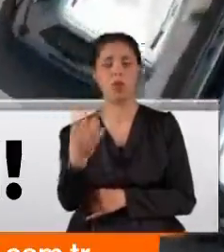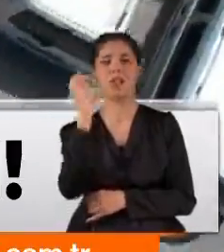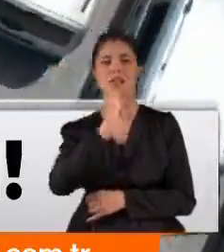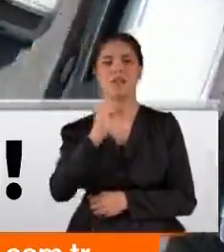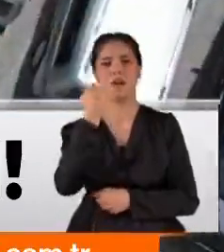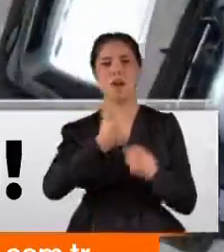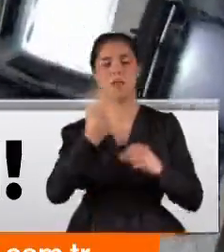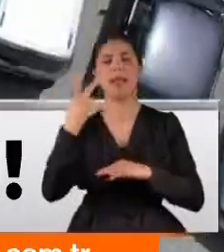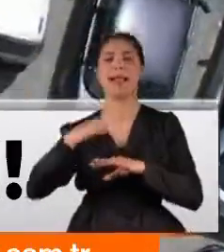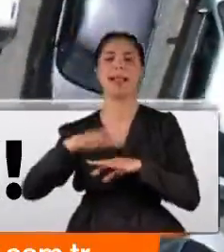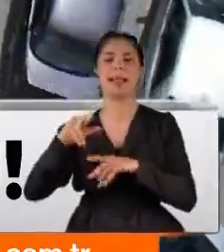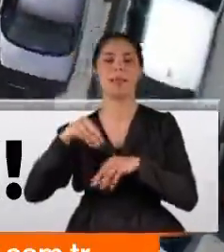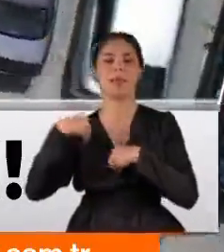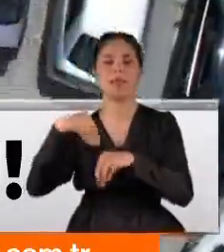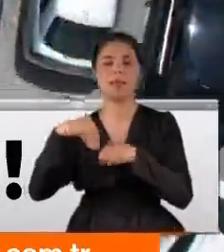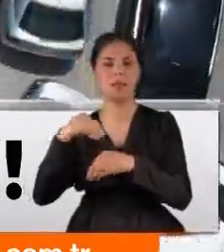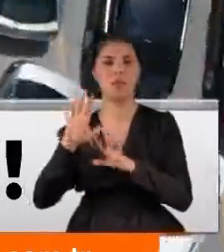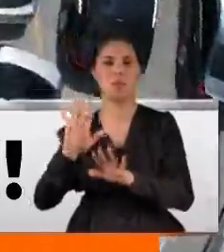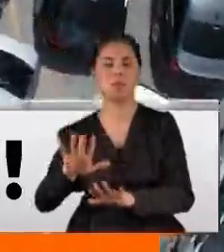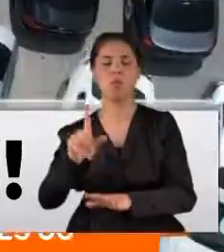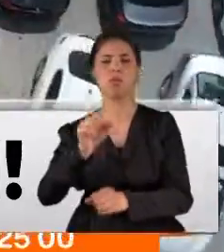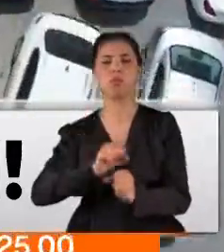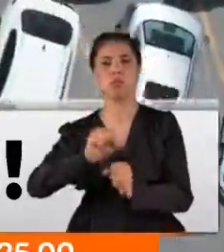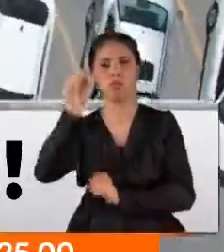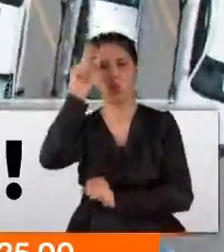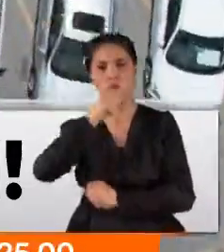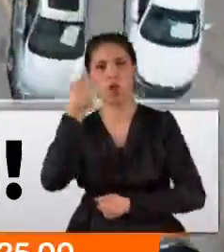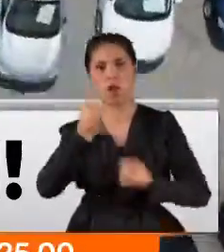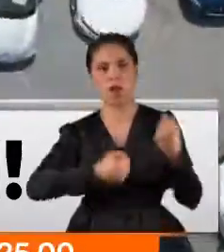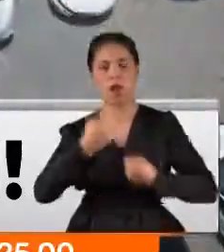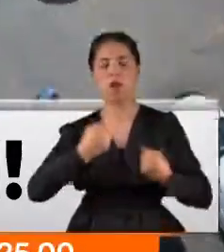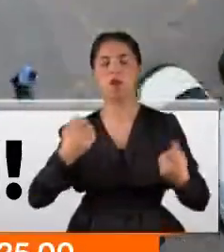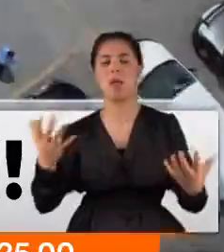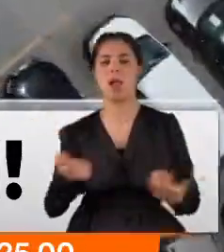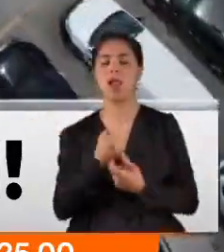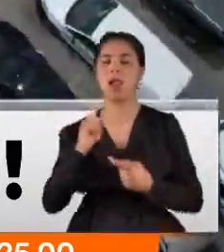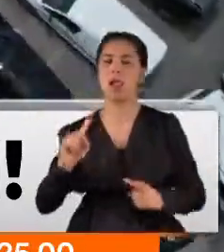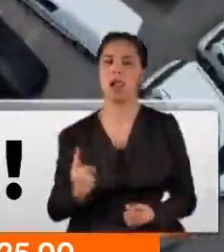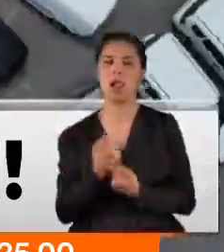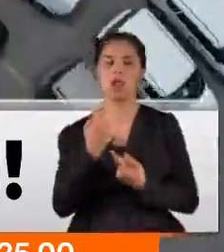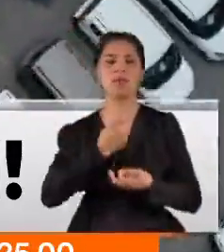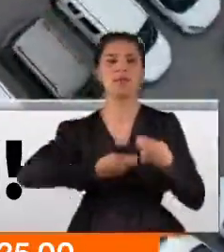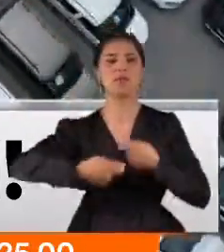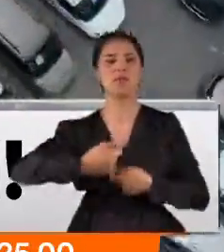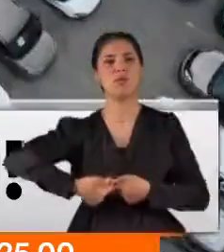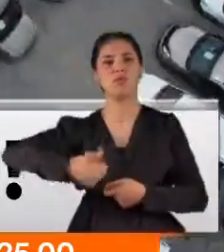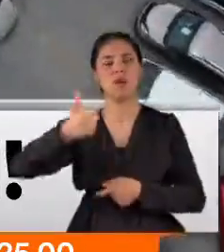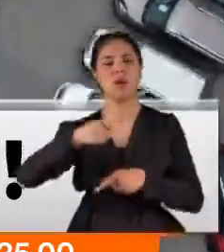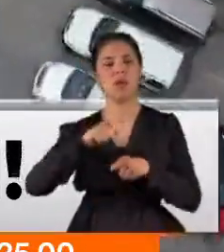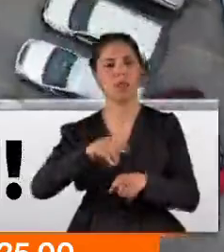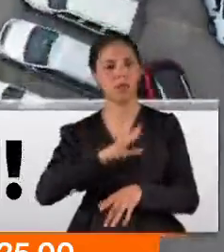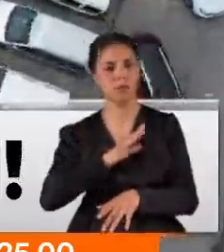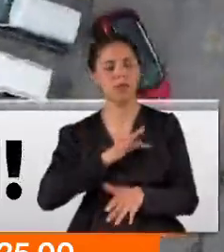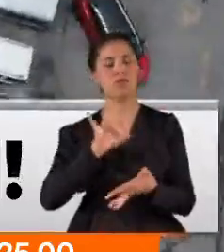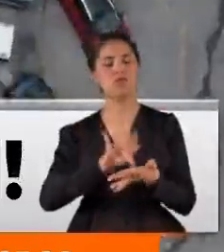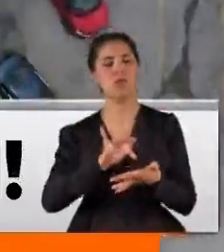Fiyatları yükselttikçe yükseltiyorlar. Hal böyle olunca arabalar neredeyse alınamaz hale geliyor. Ancak Ticaret Bakanlığı takipte,